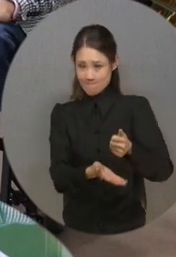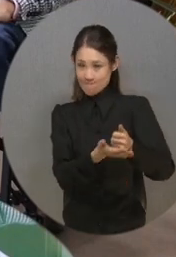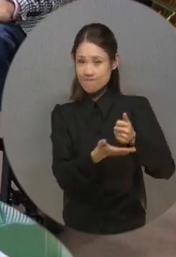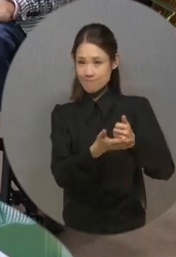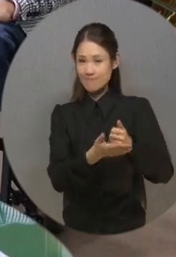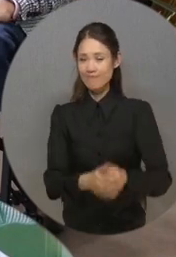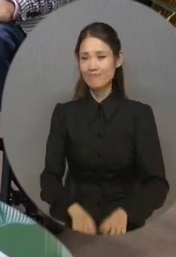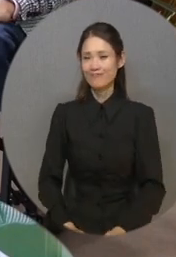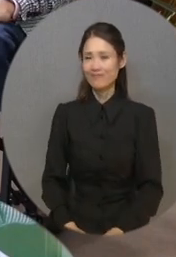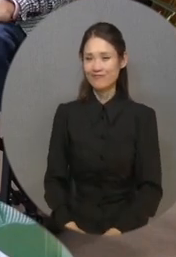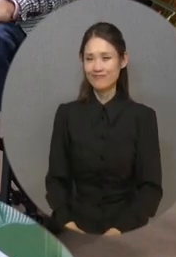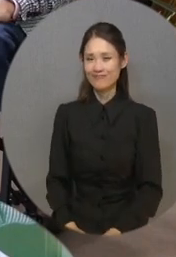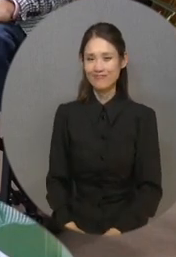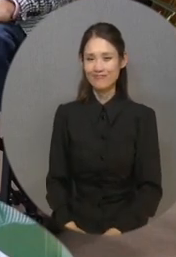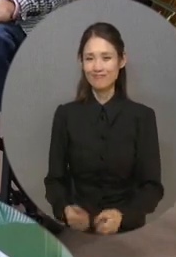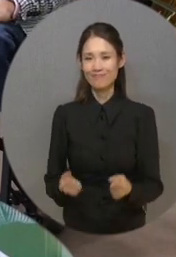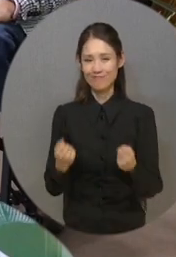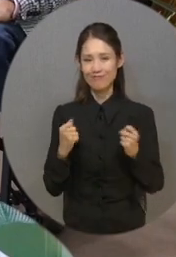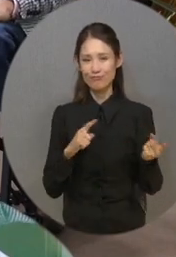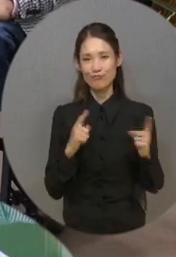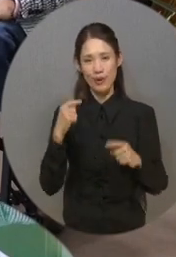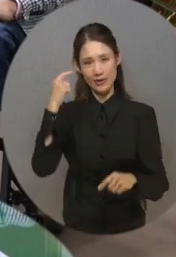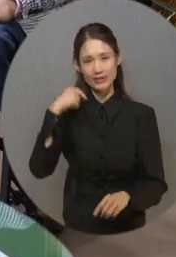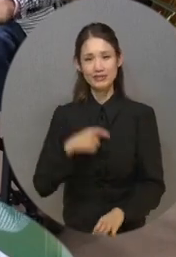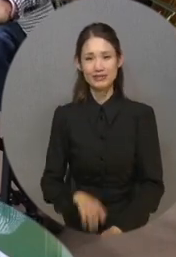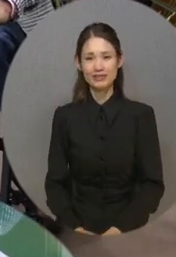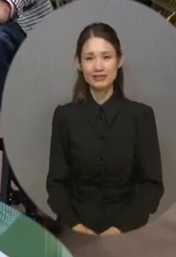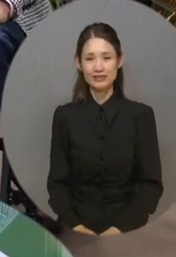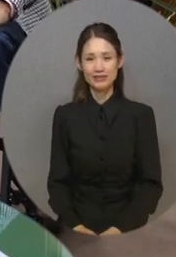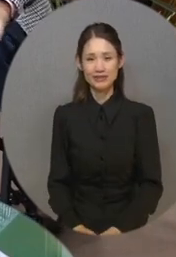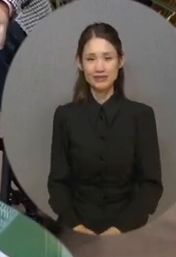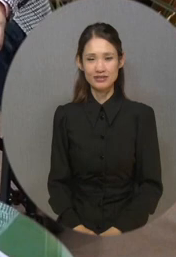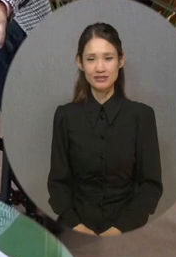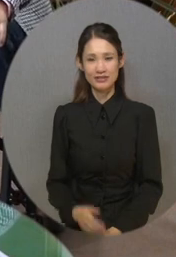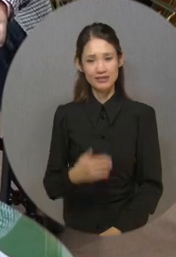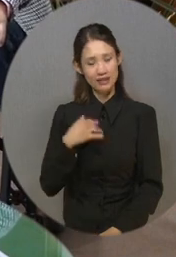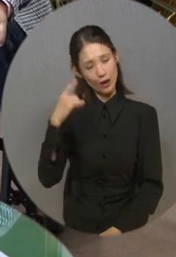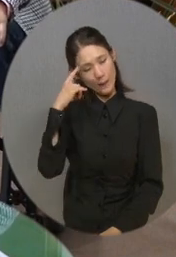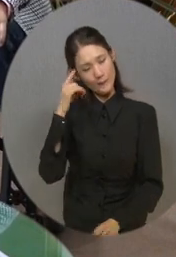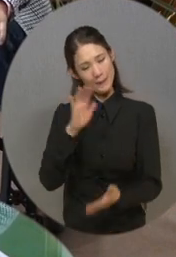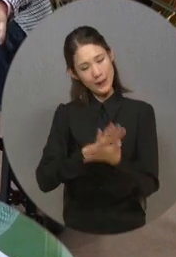드리겠습니다. 아, 감사합니다. 막 벌써 기가 막 네, 들어오는 네, 느낌이 네, 들어옵니다. 네. 예. 제가 이거 빛나거든요. 예.